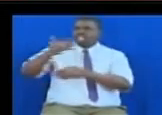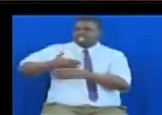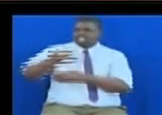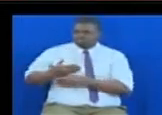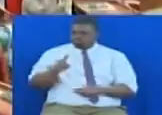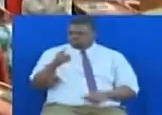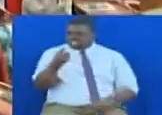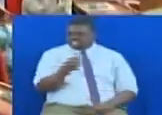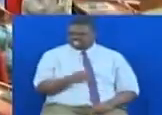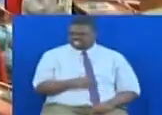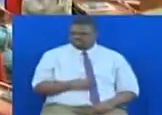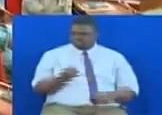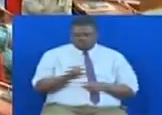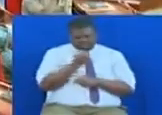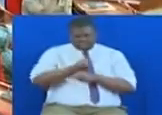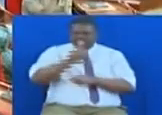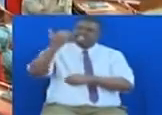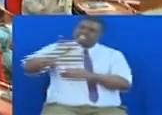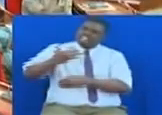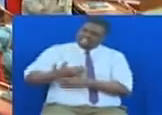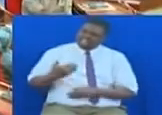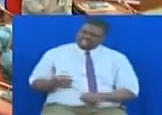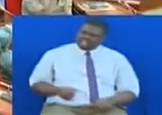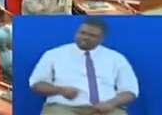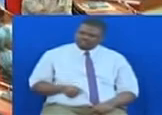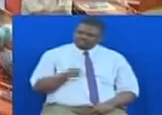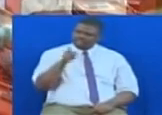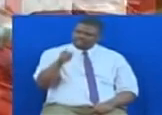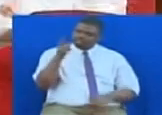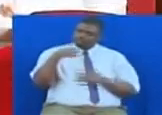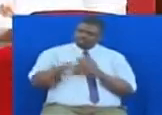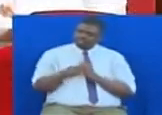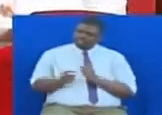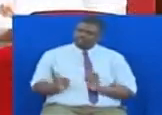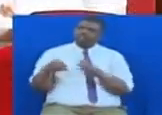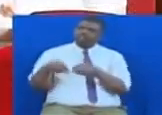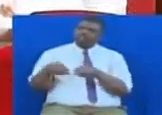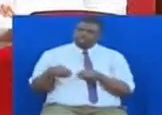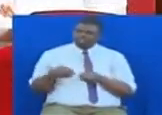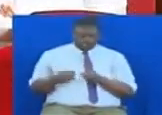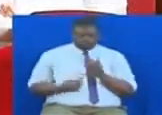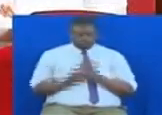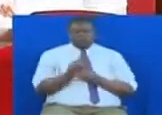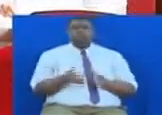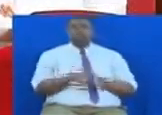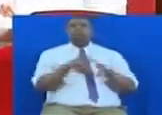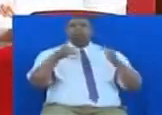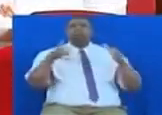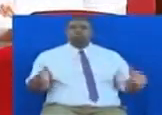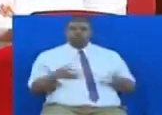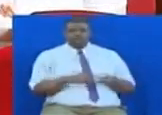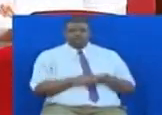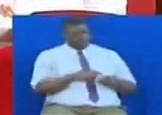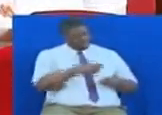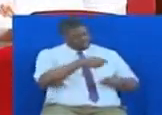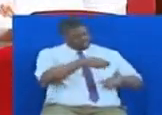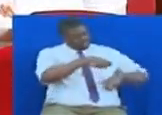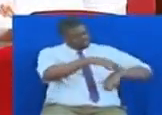Yani unafanya sanaa. Na speaker hapo ungeingia mtego, maana ungelifanya tukio lionekane kubwa wakati kumbe ni kifundo tu kwa